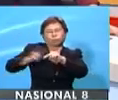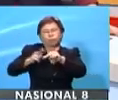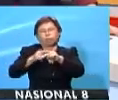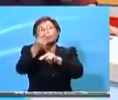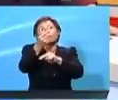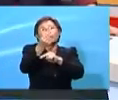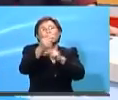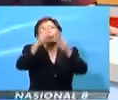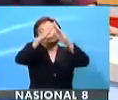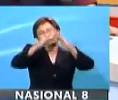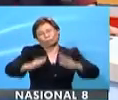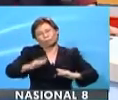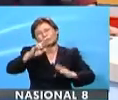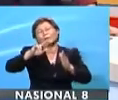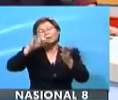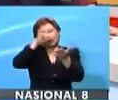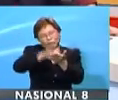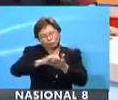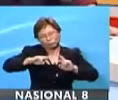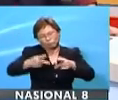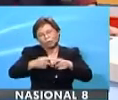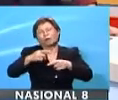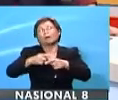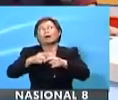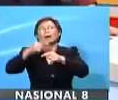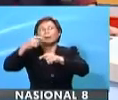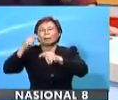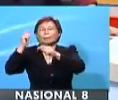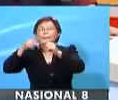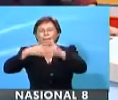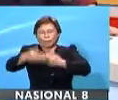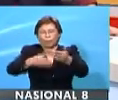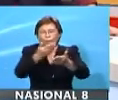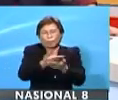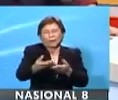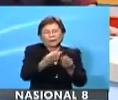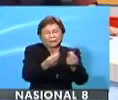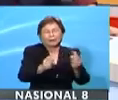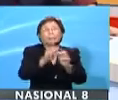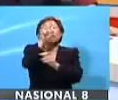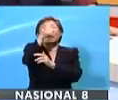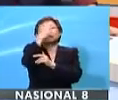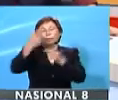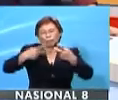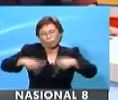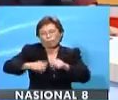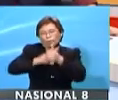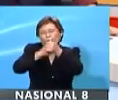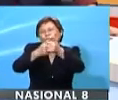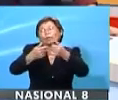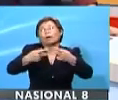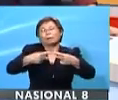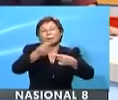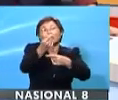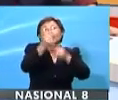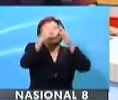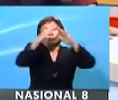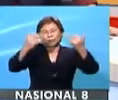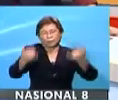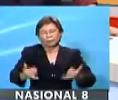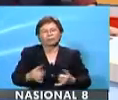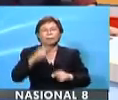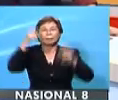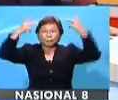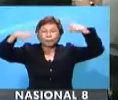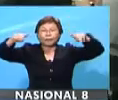harga hartanah. Keadaan tersebut menyebabkan pemaju bersedia membeli hartanah pada harga tinggi berdasarkan pasaran harga rumah semasa. Berikutan itu,